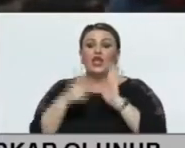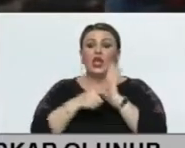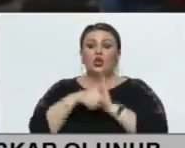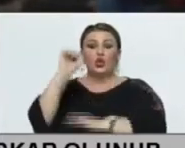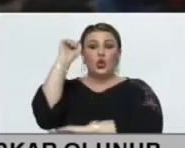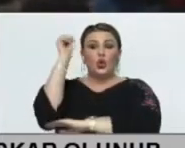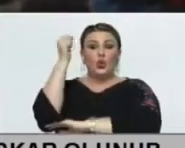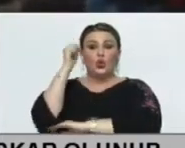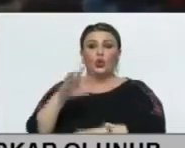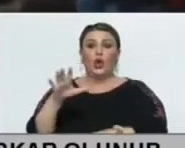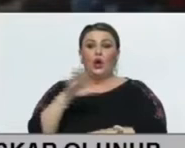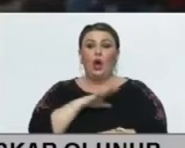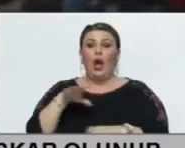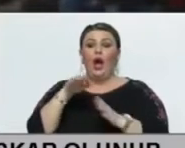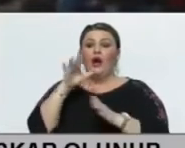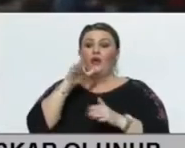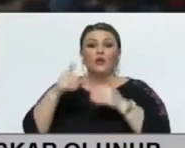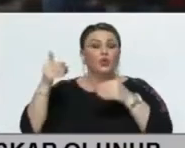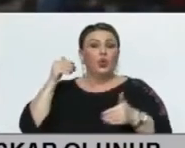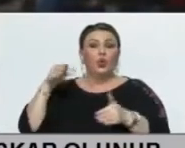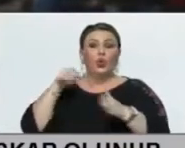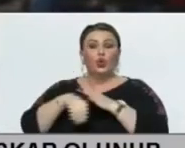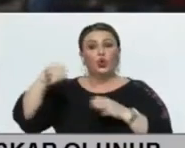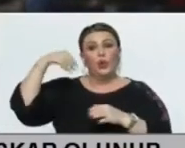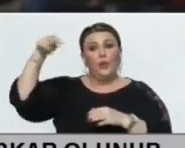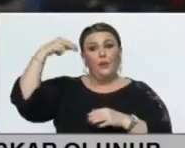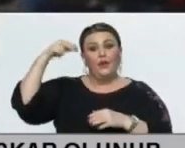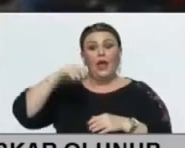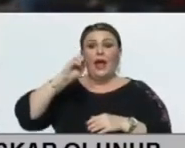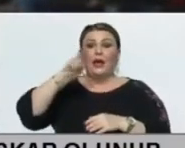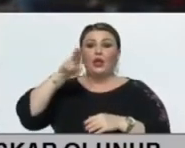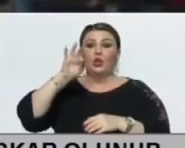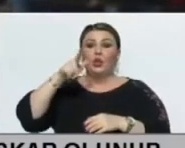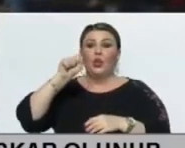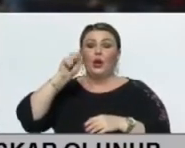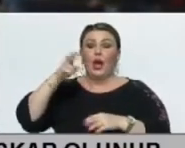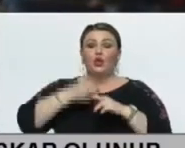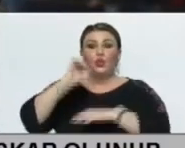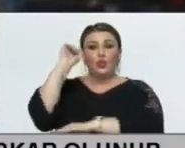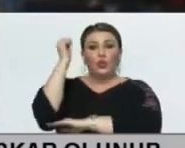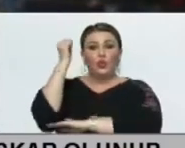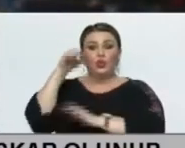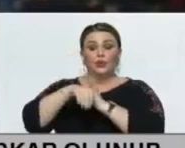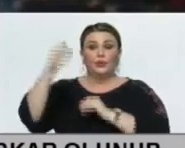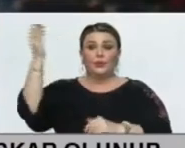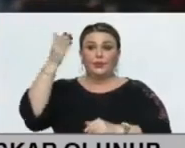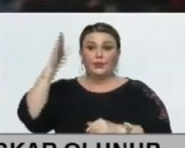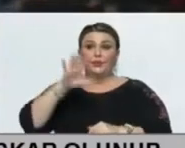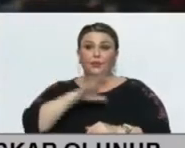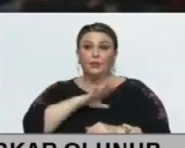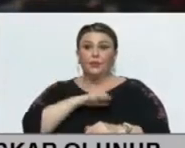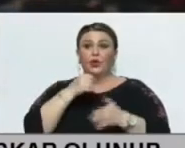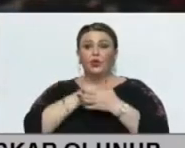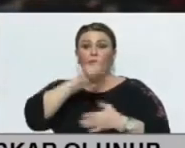qurultayı keçirilir ve az önce Türkiye Prezidenti Recep Tayyip Erdoğan bu qurultayda çıxış etdi. Təxminən